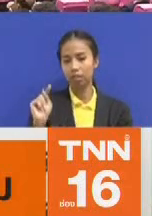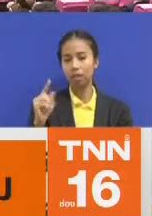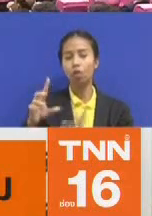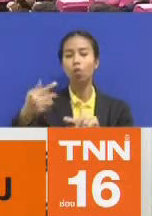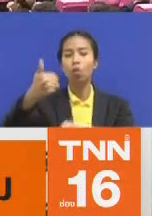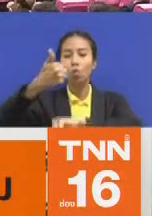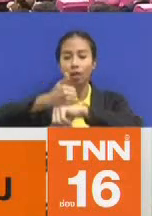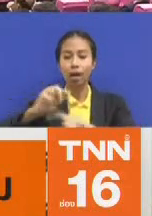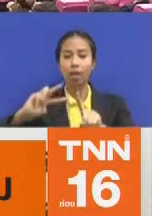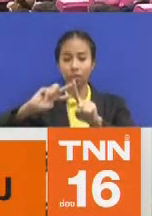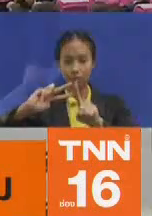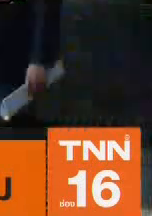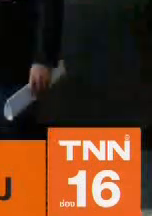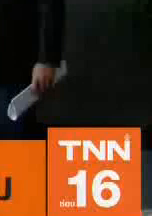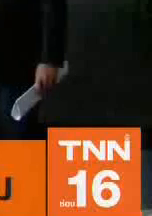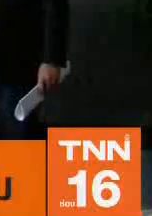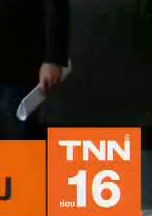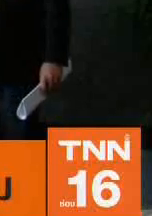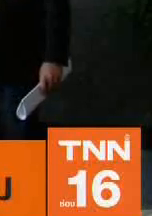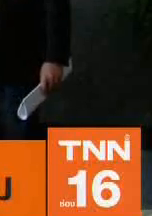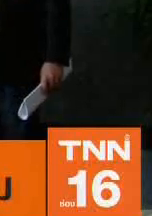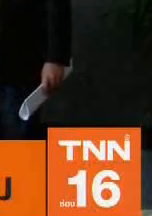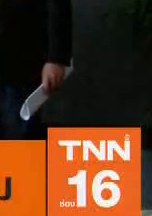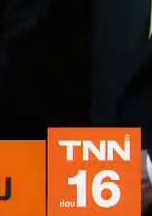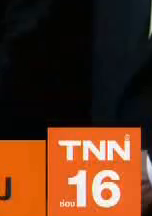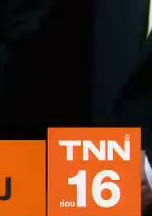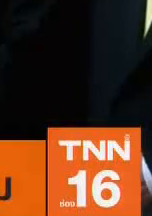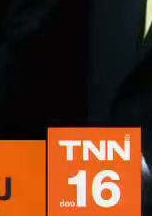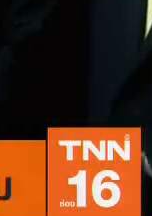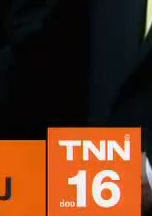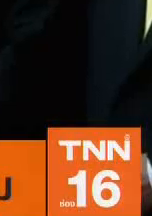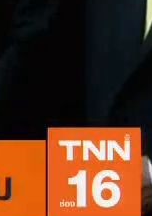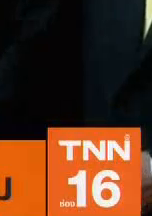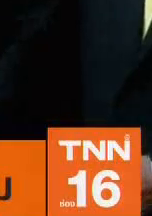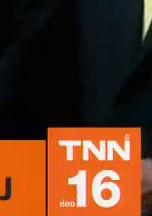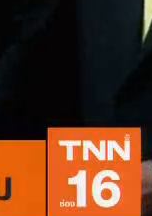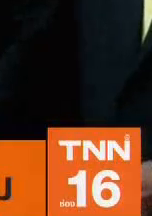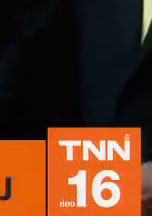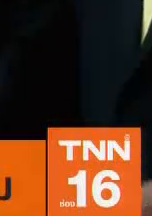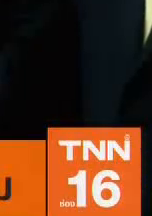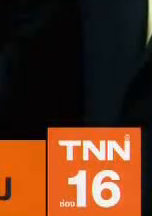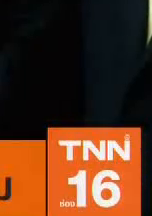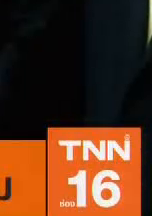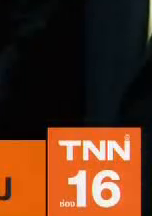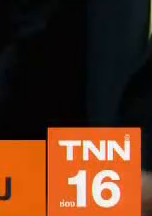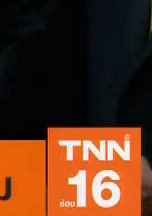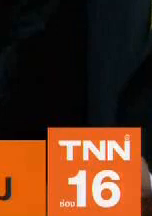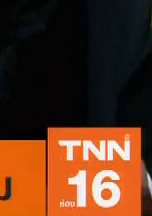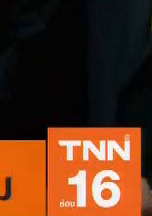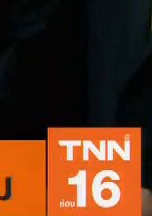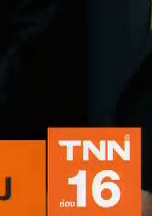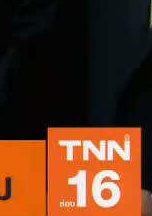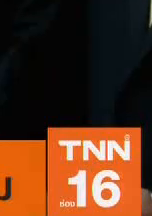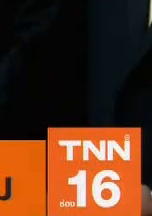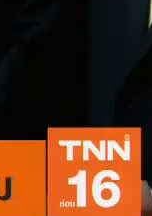ภาผู้ที่ทำหน้าที่ควบคุมชั่วคราวนะครับและสมาชิกเดินหน้าสู่ว